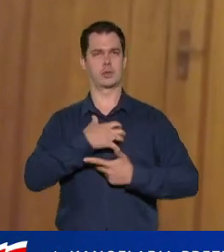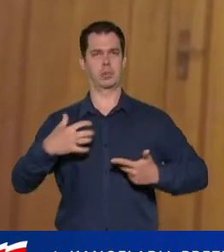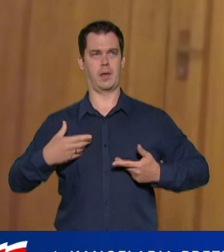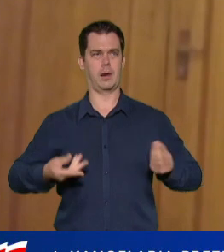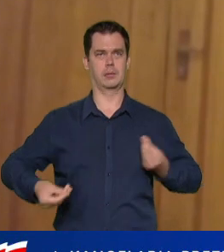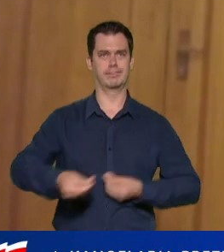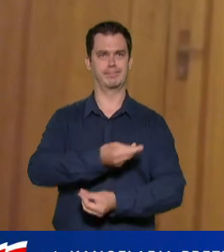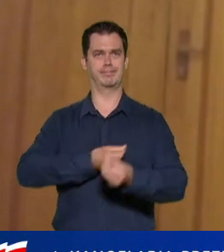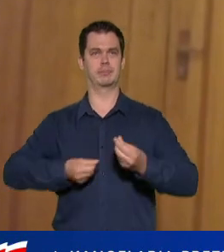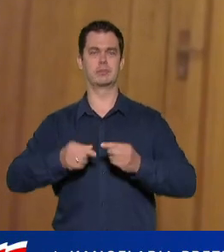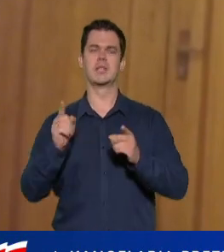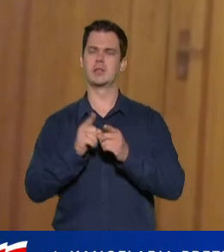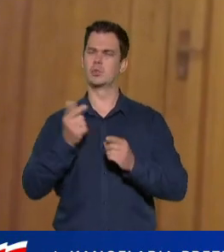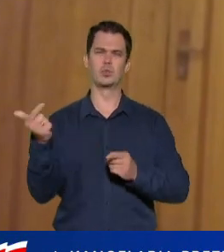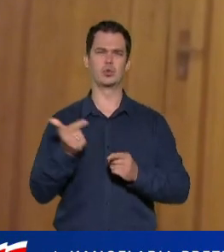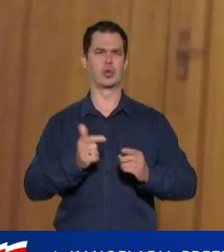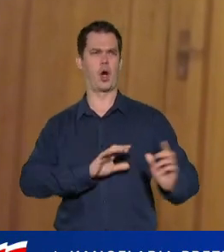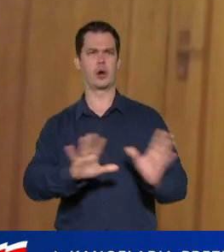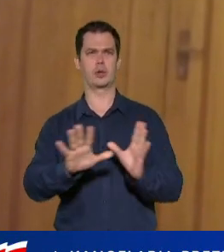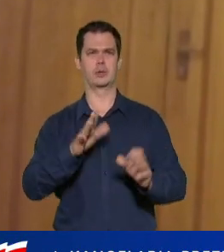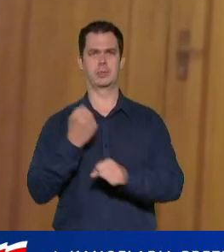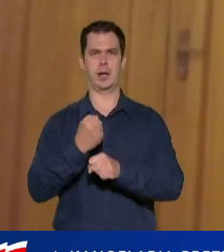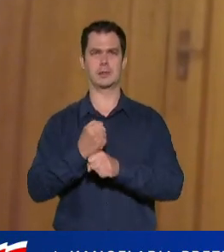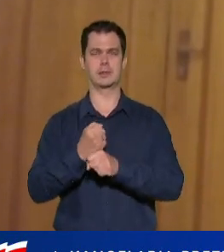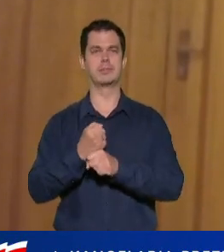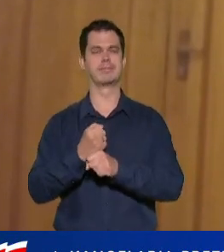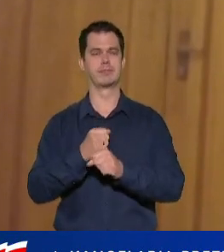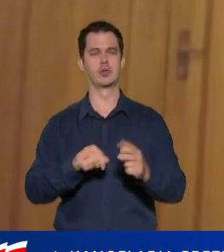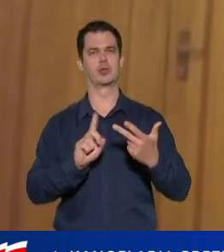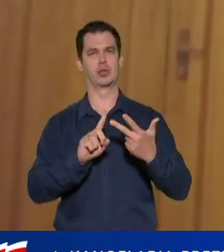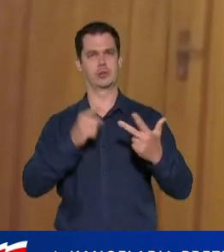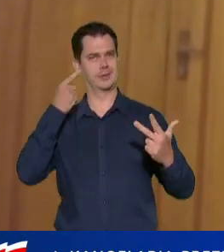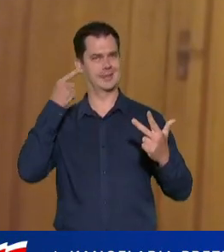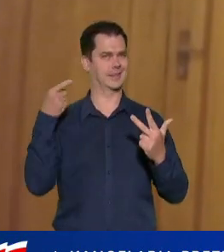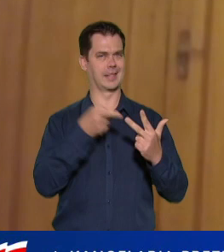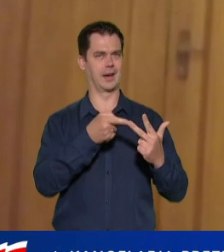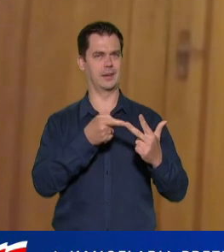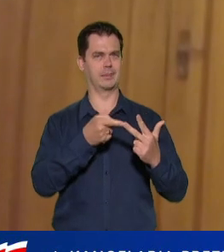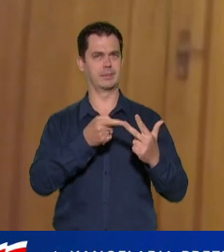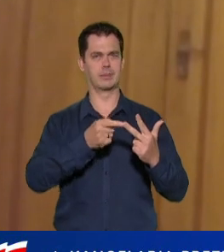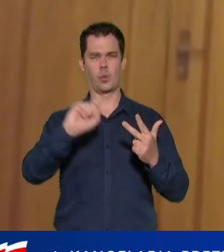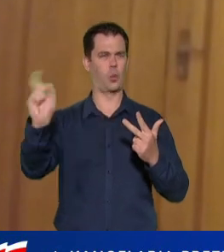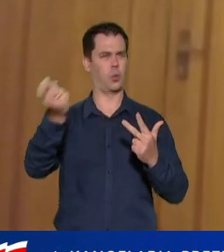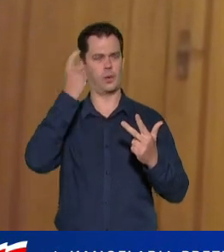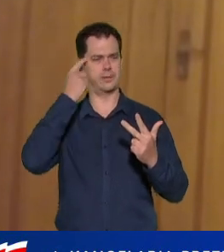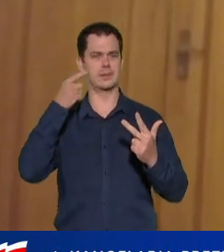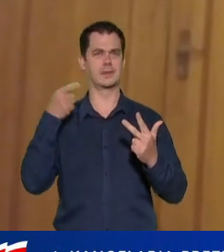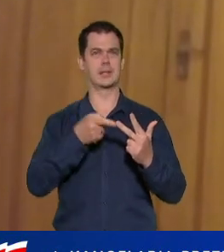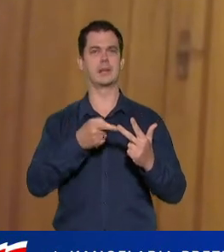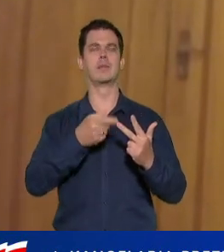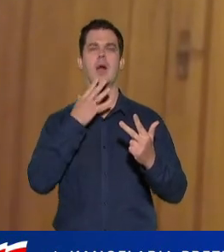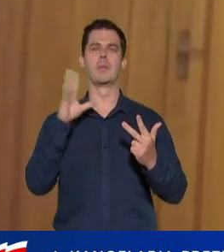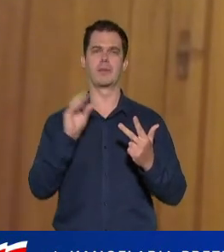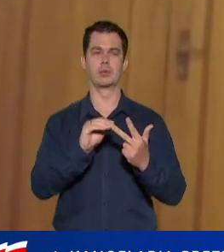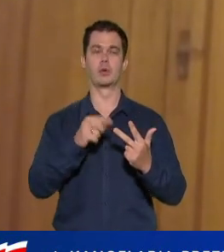i zdecydowana obrona miejsc pracy to kolejny nasz cel, to trzeci cel strategiczny. Raz jeszcze